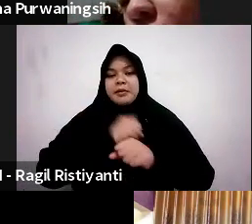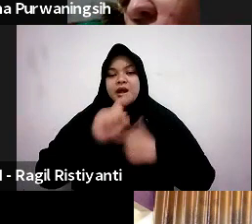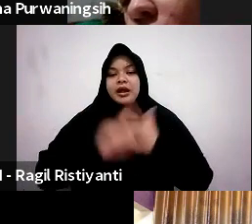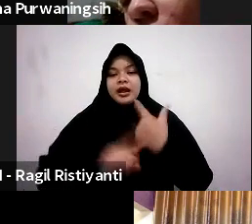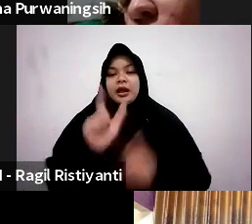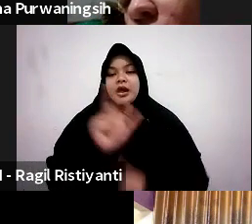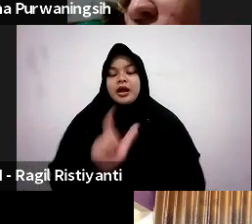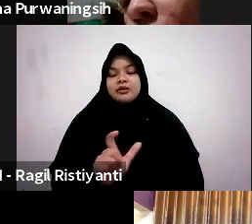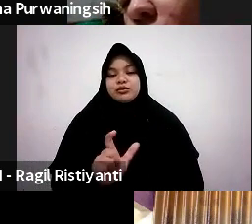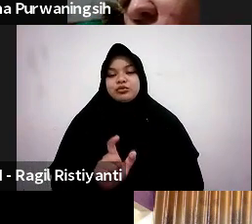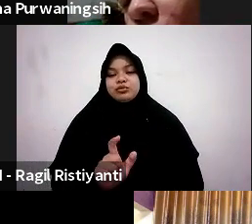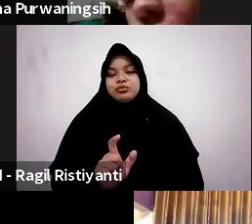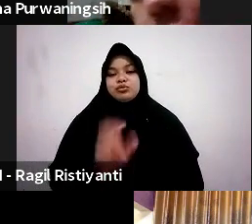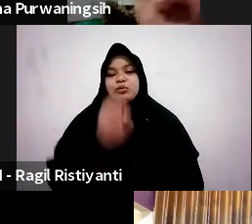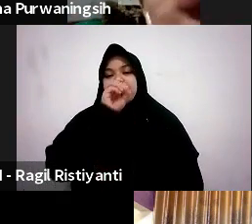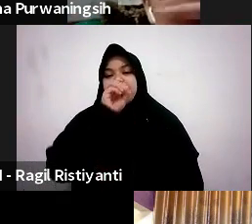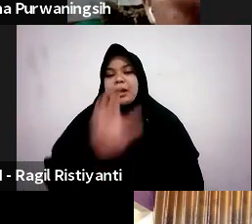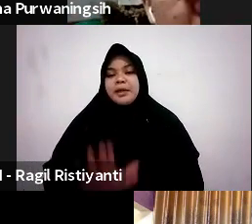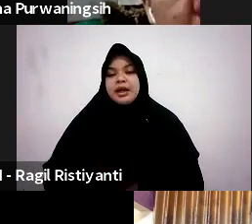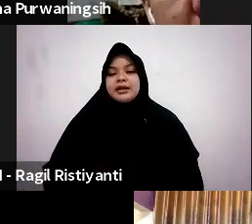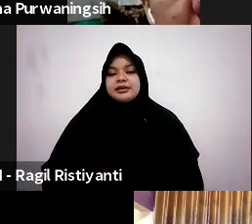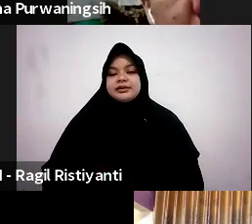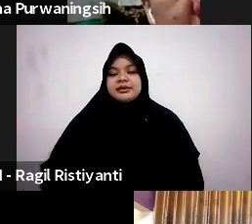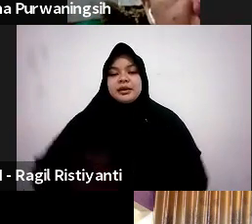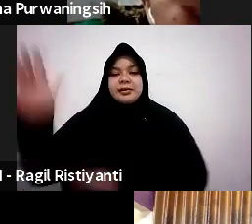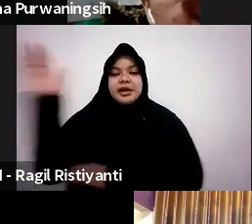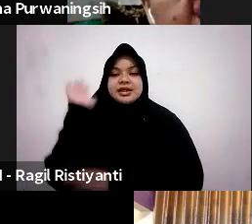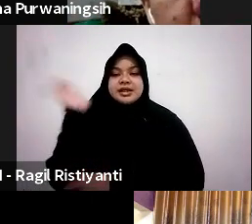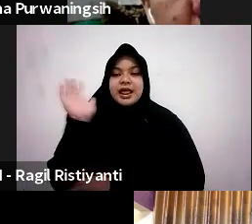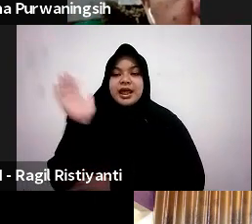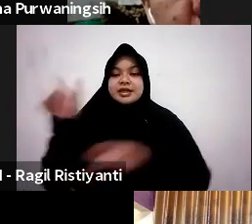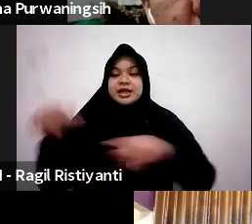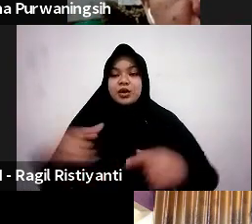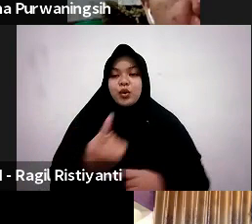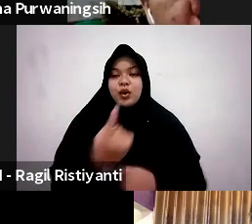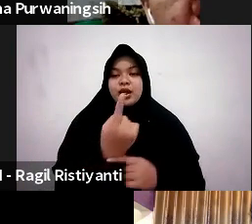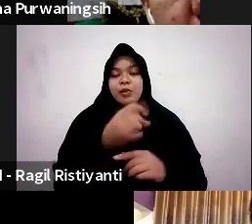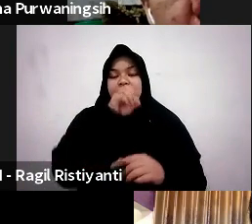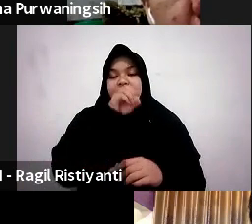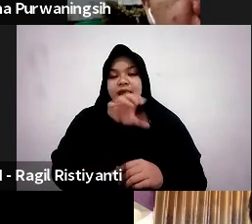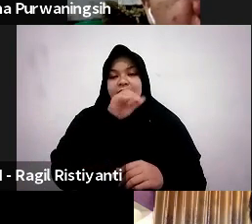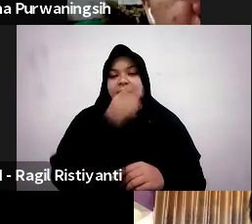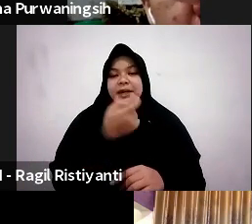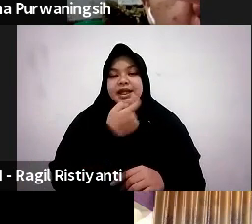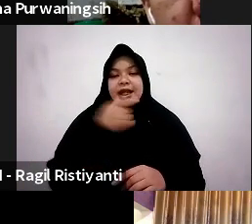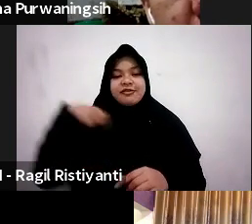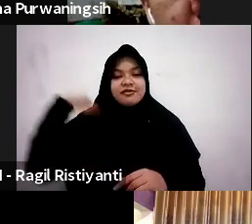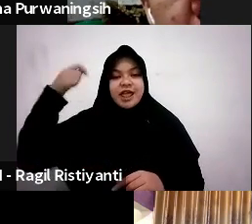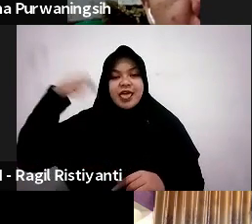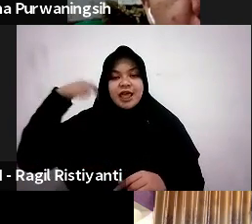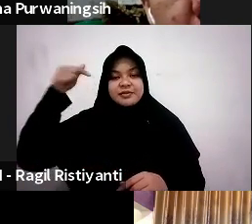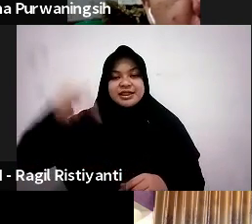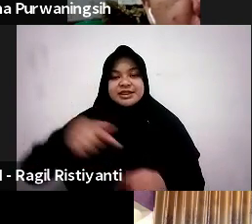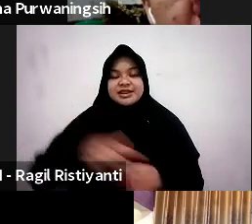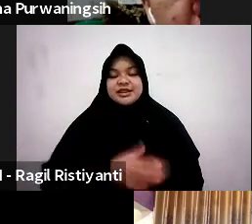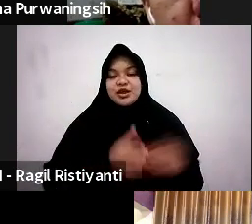untuk menyampaikan presentasinya dan utamanya barangkali tanggapannya terhadap film ini kalau